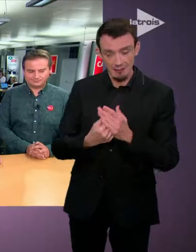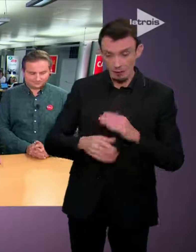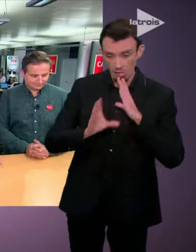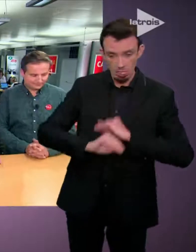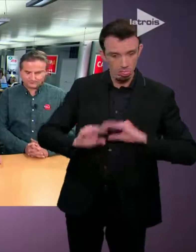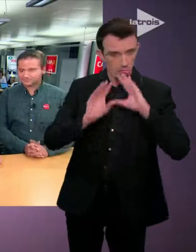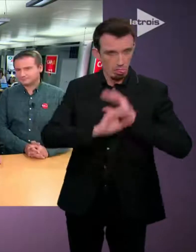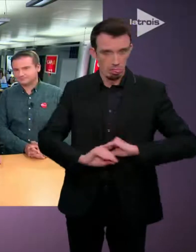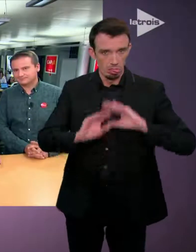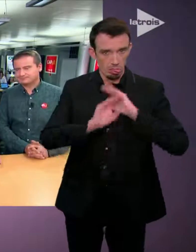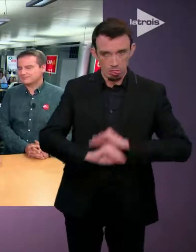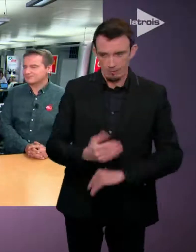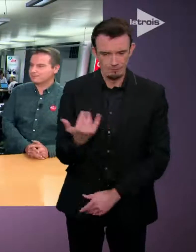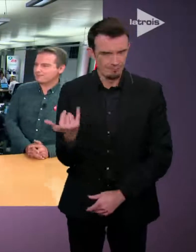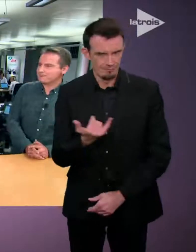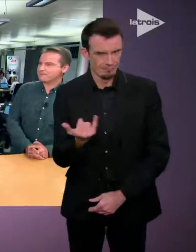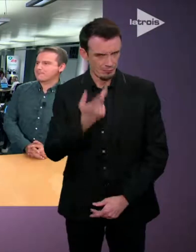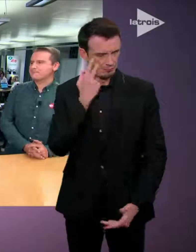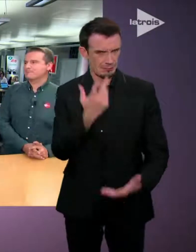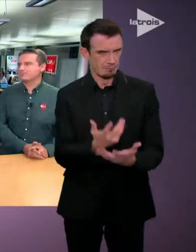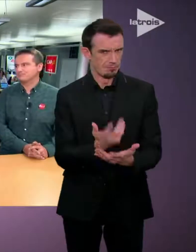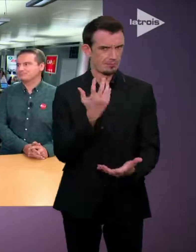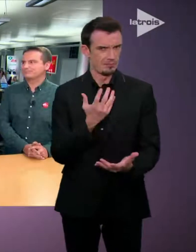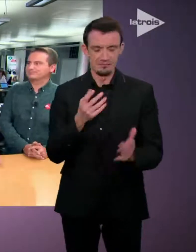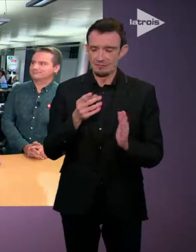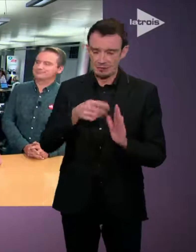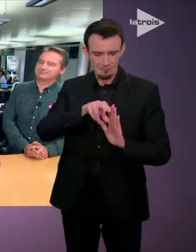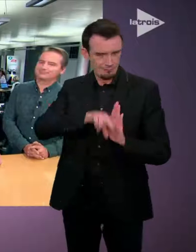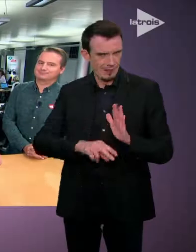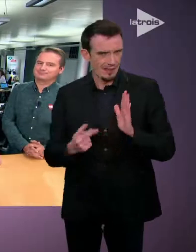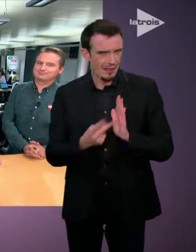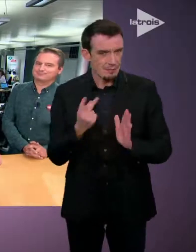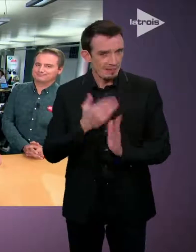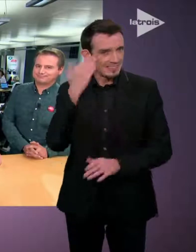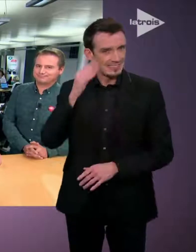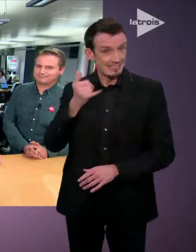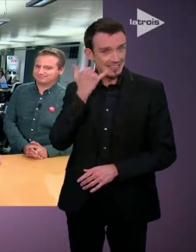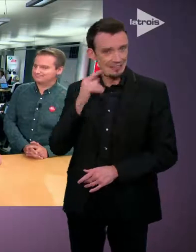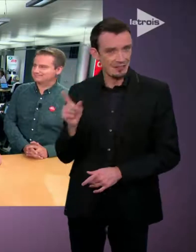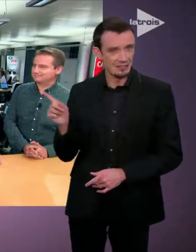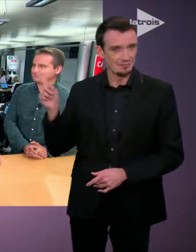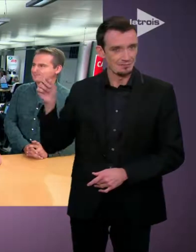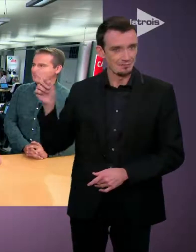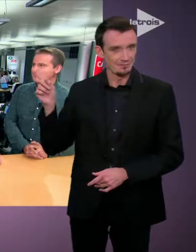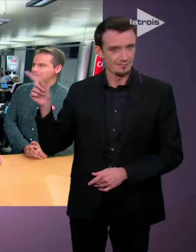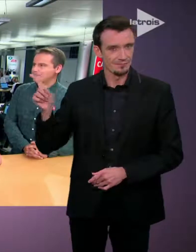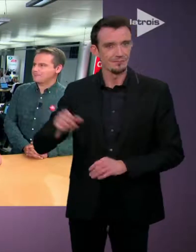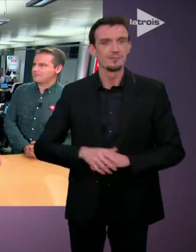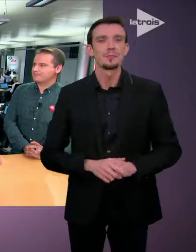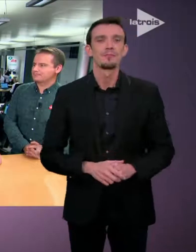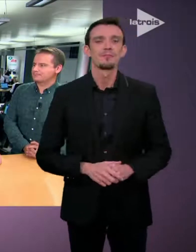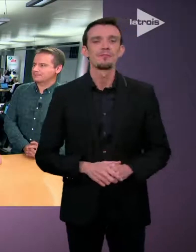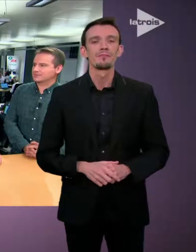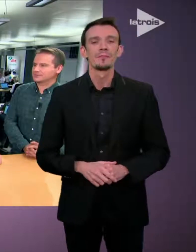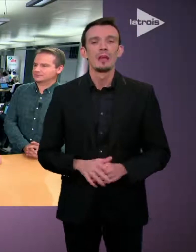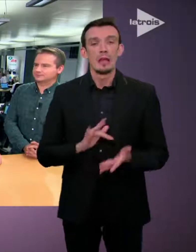d'arguments particuliers pour donner. Juste une procédure, vous la connaissez. Par téléphone, le 0800 9 48 81. Par